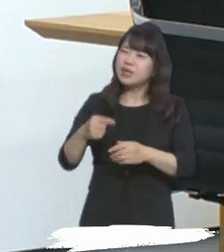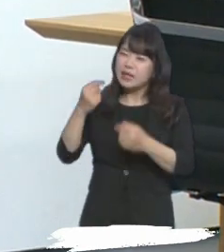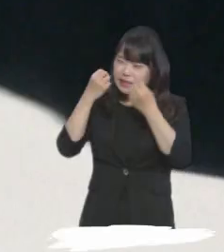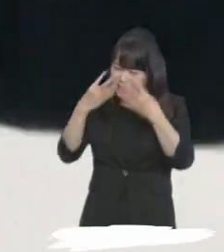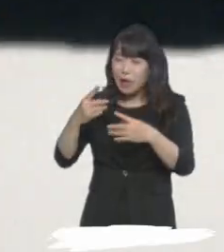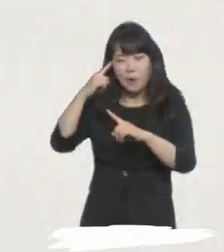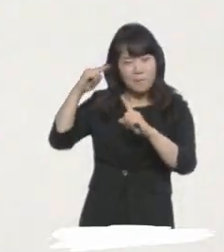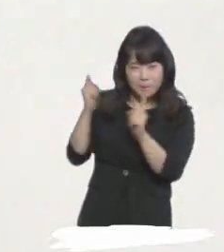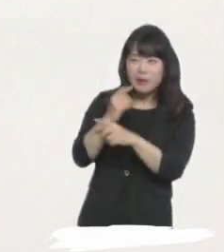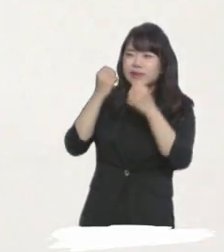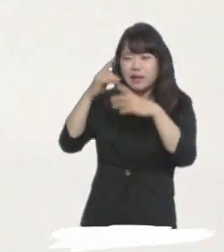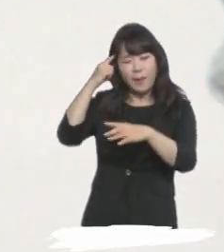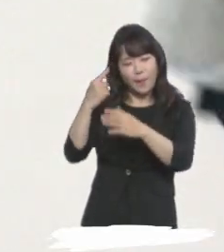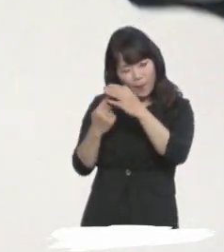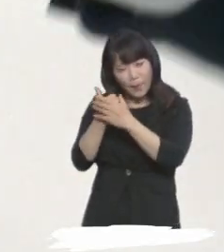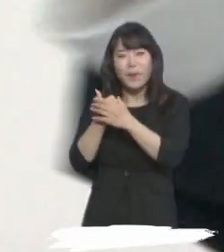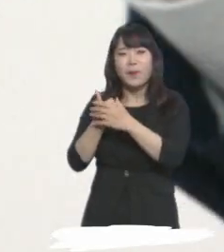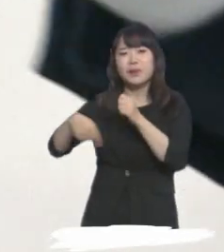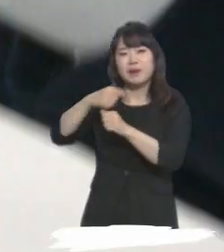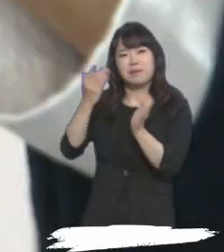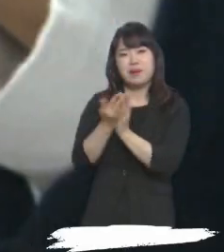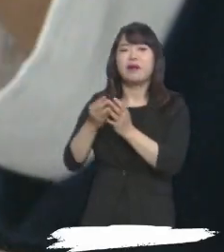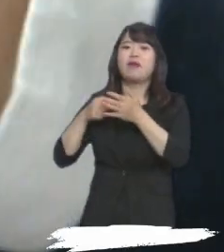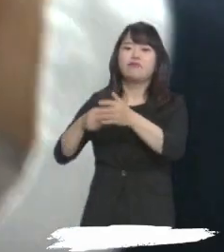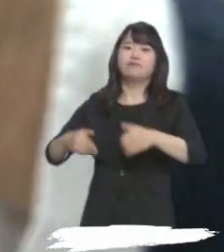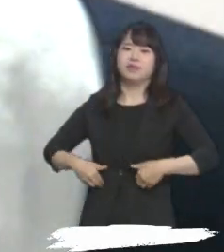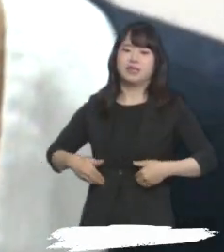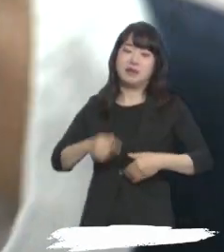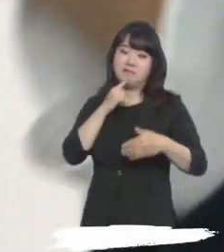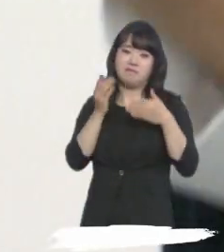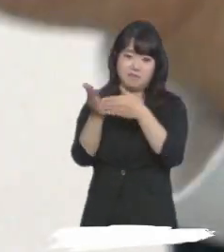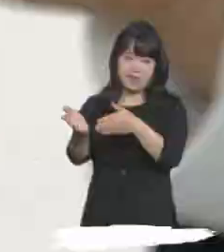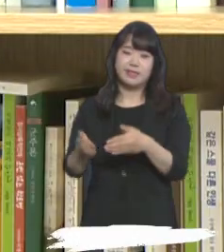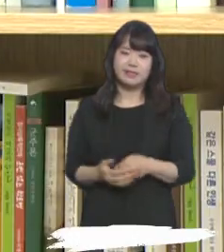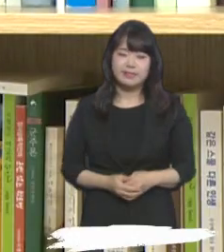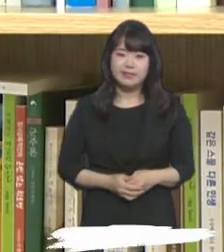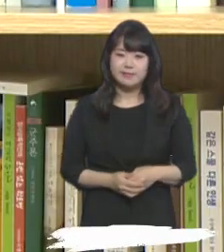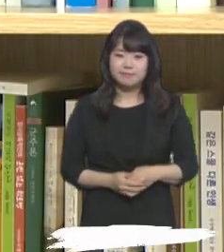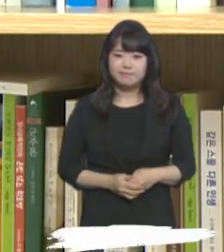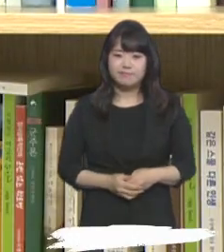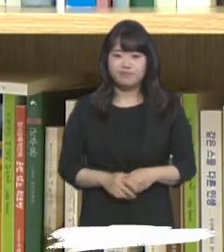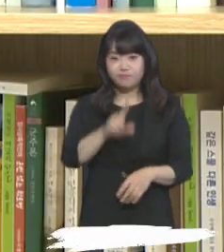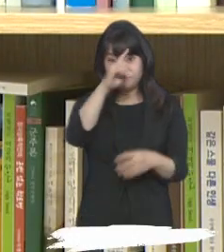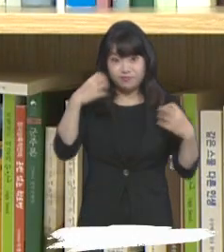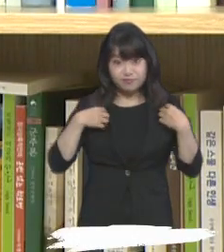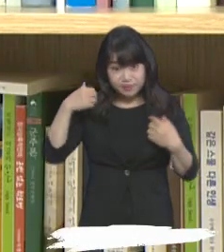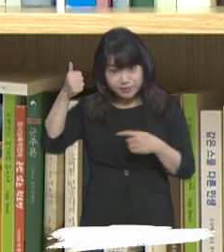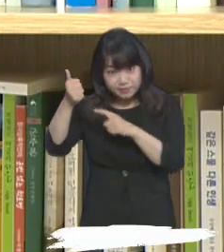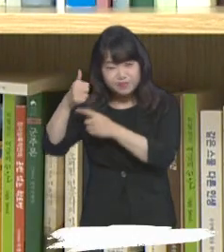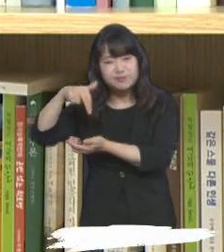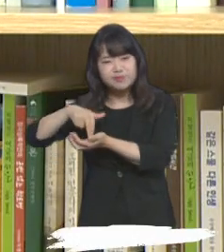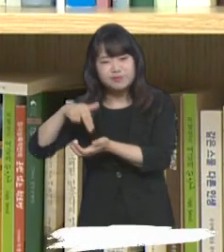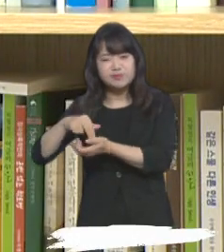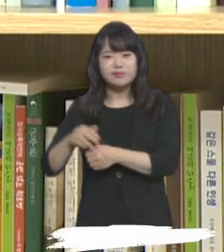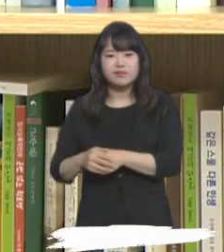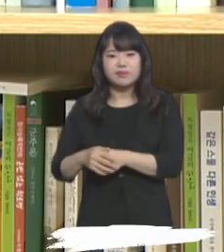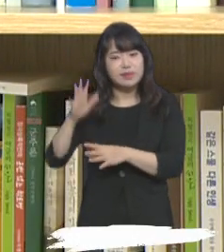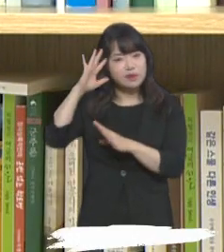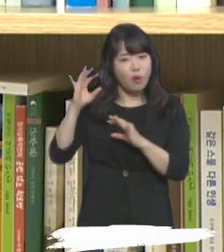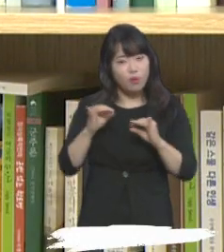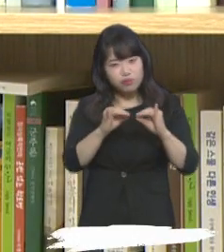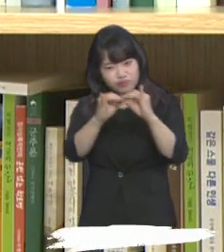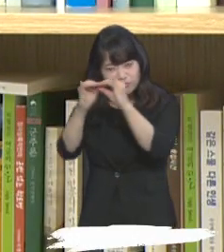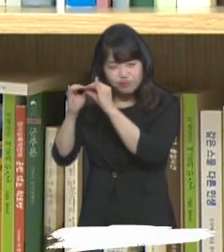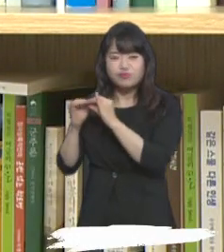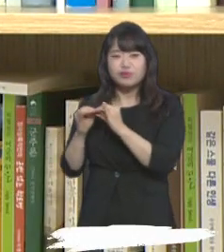규제를 서울시가 지역 여건에 맞게 추진해야 한다고 꼬집습니다. 구청장들이 그 부분에 대해서는 다 의견이